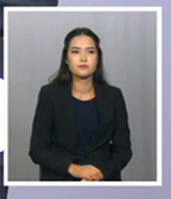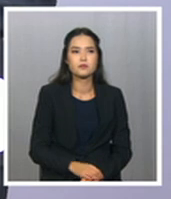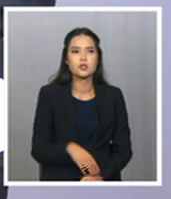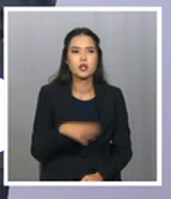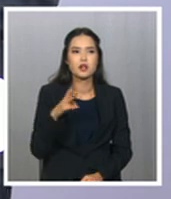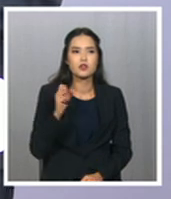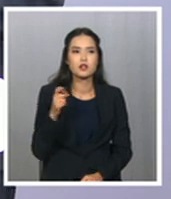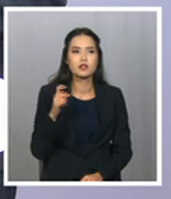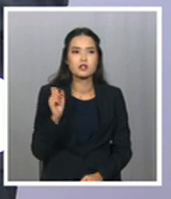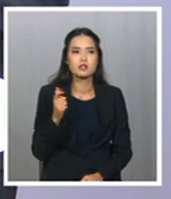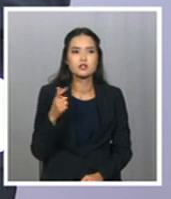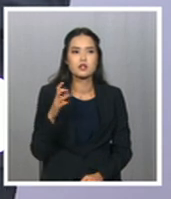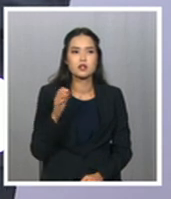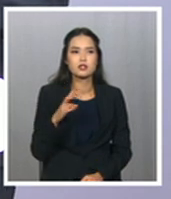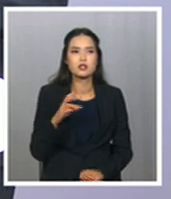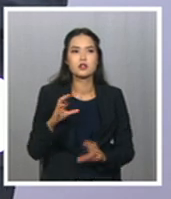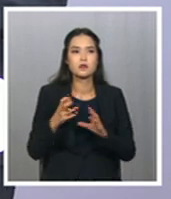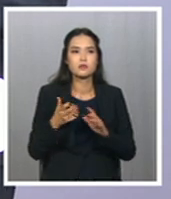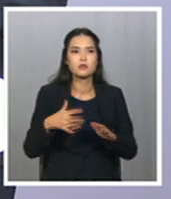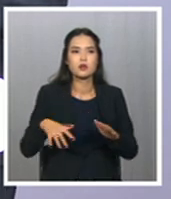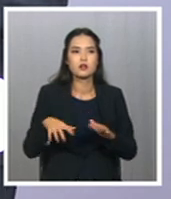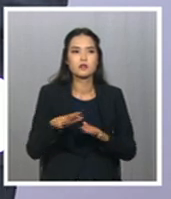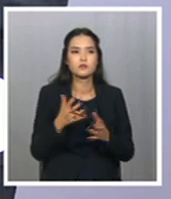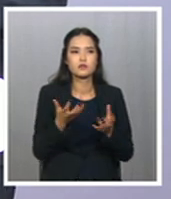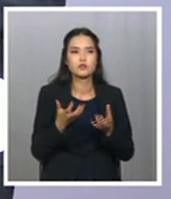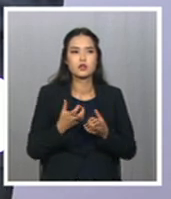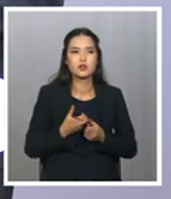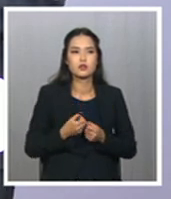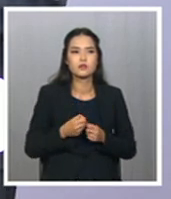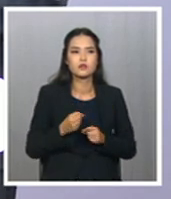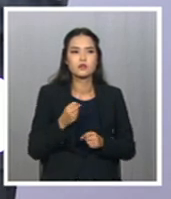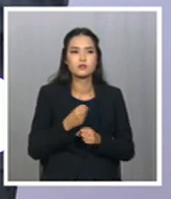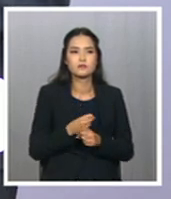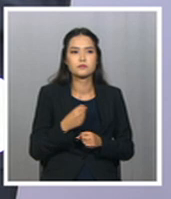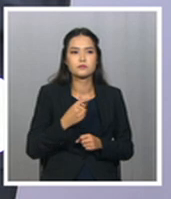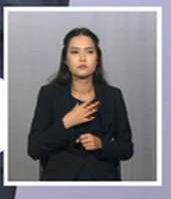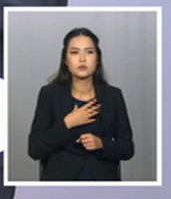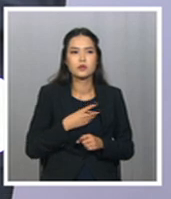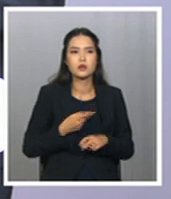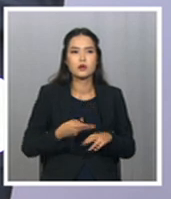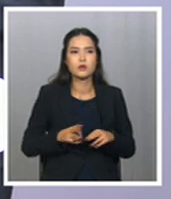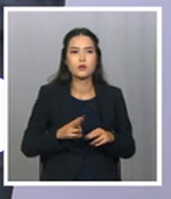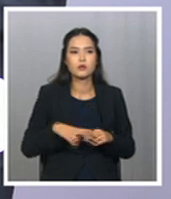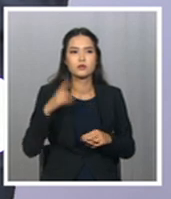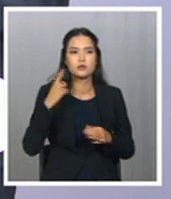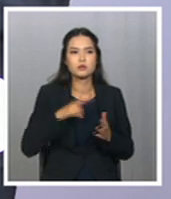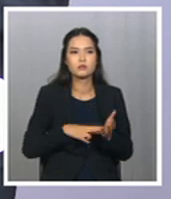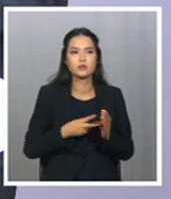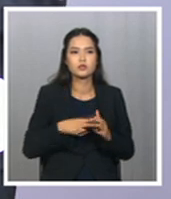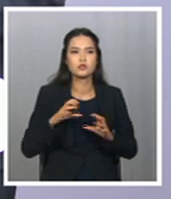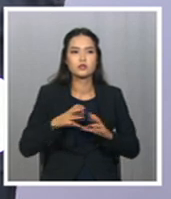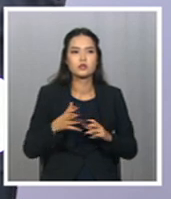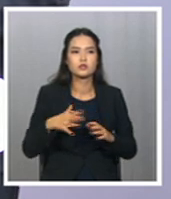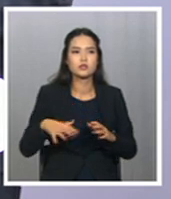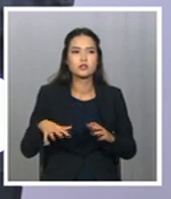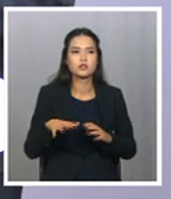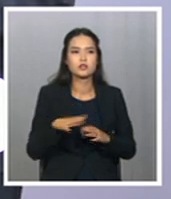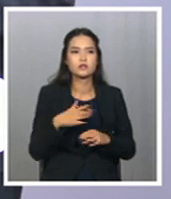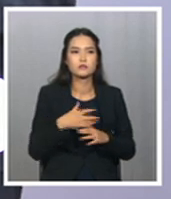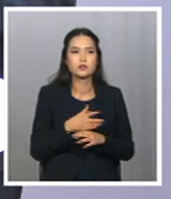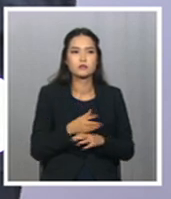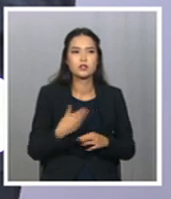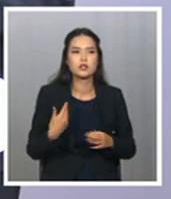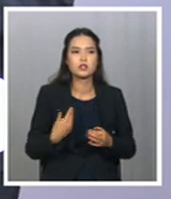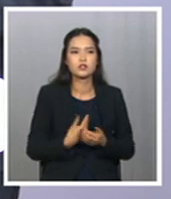Шыңғысхан бүкіл әлемді жаулап алуды мақсат етті. Оның мақсаты дүниені жеке дара билеу мен